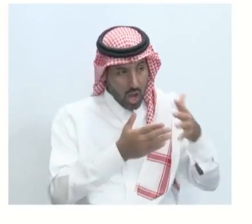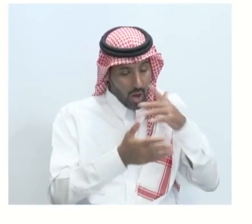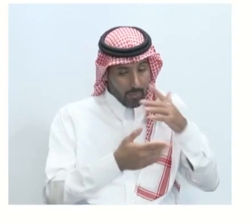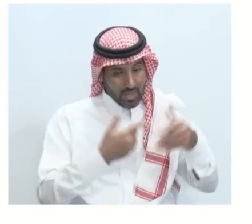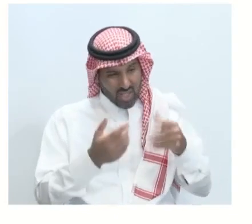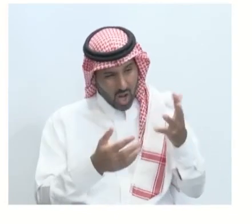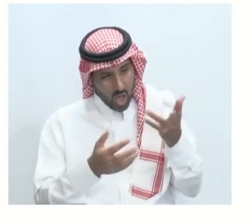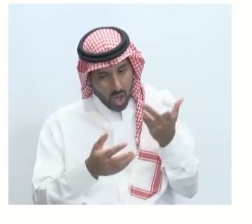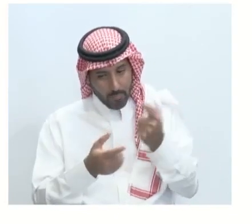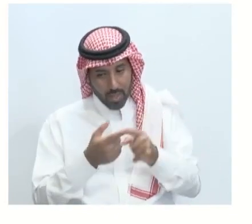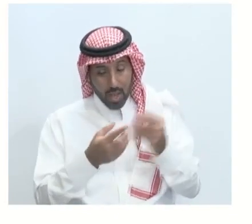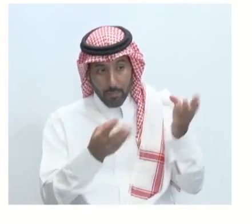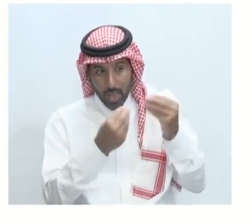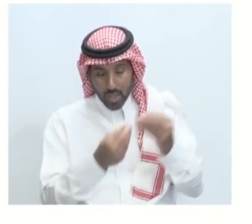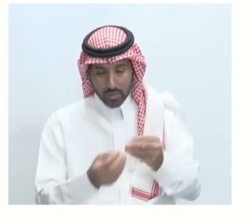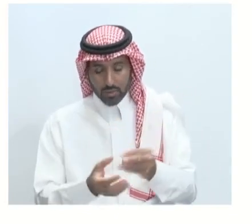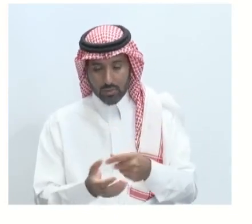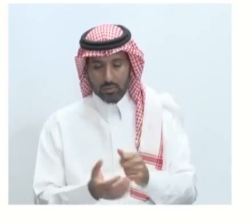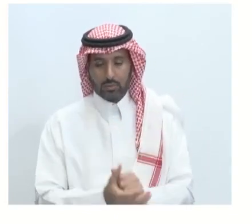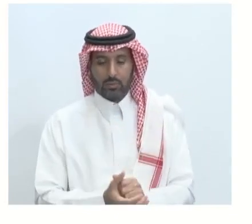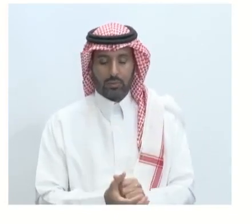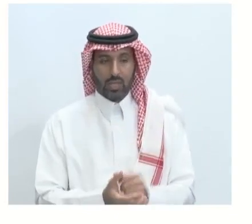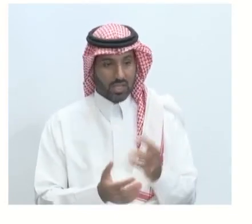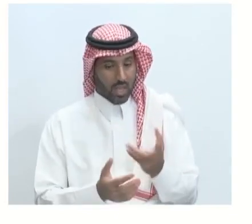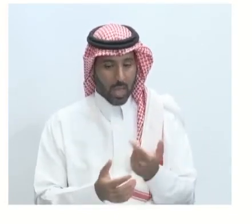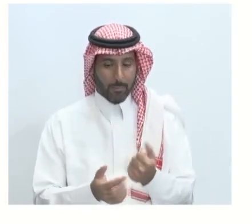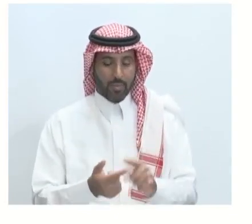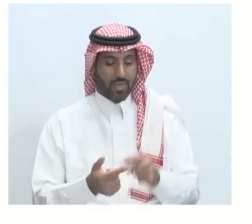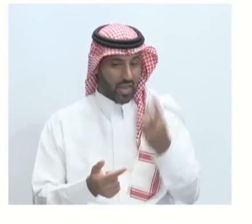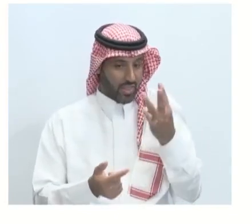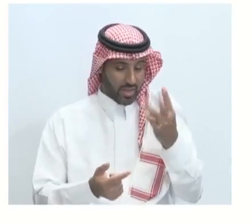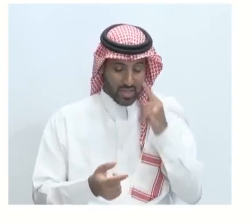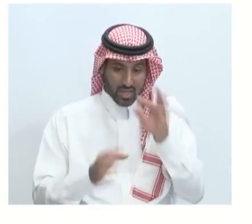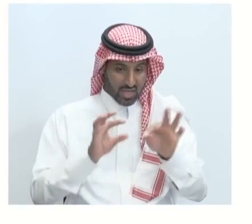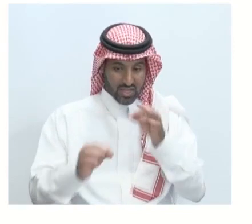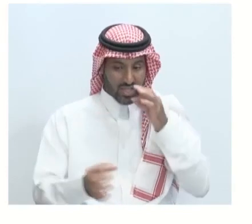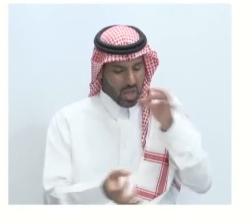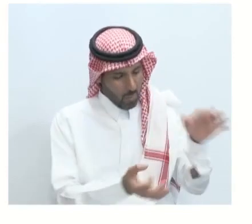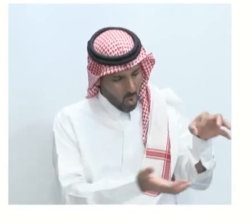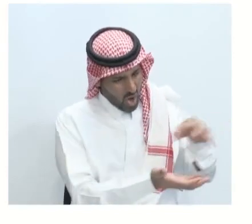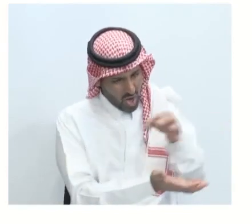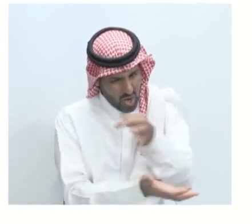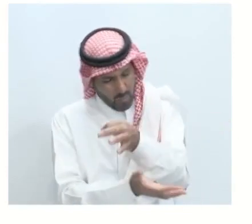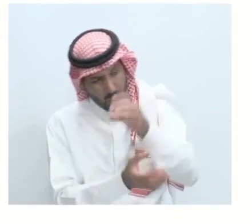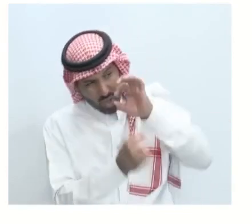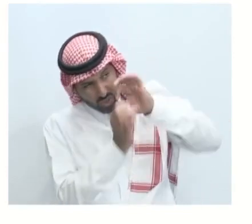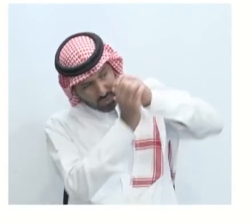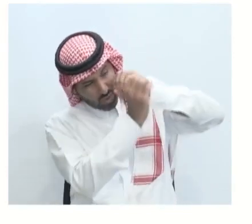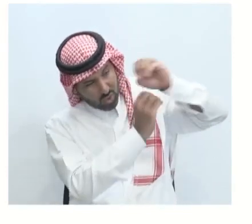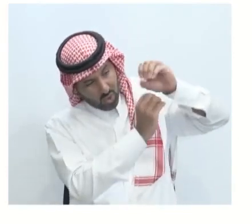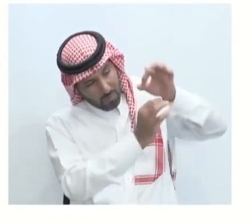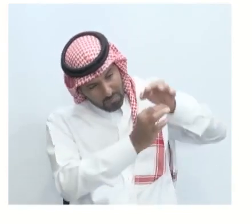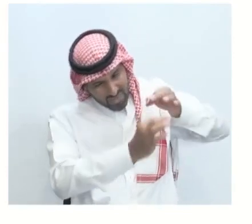رقميه للبيانات ثالثا اختيار مواقع مناسبه للتلسكوبات